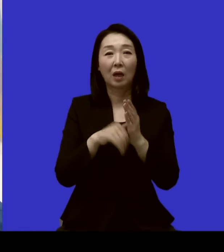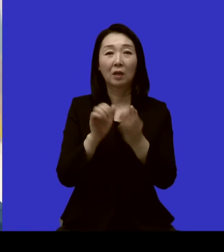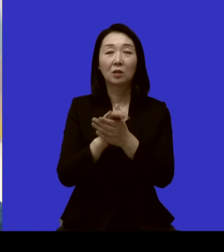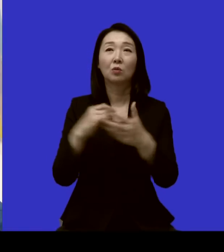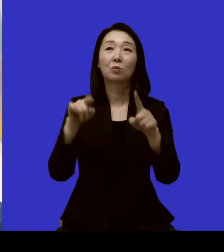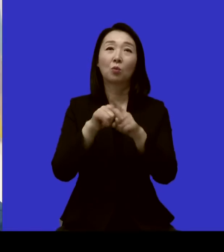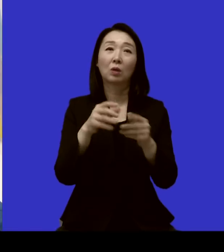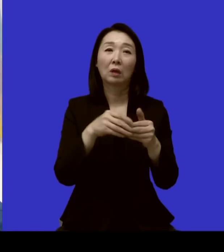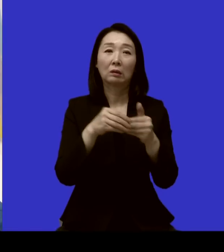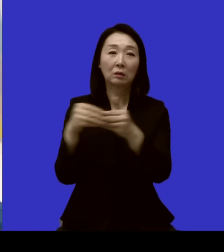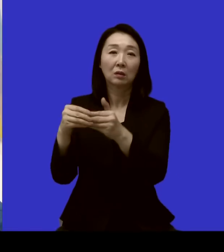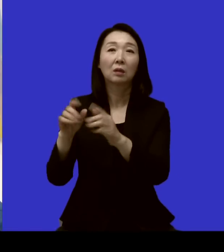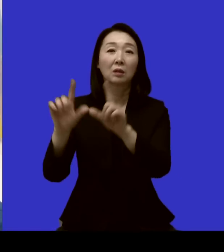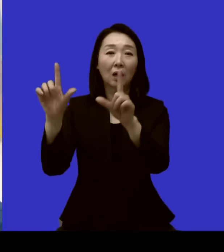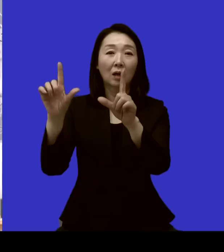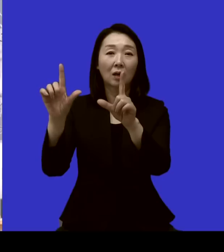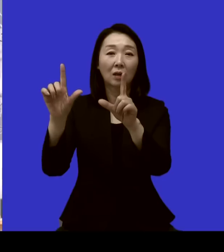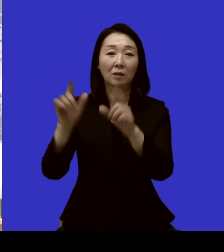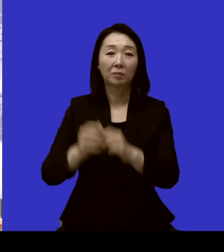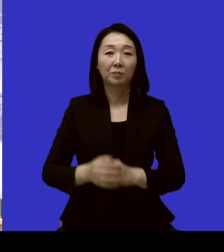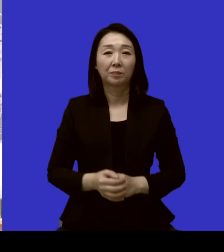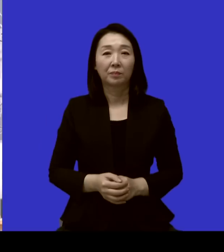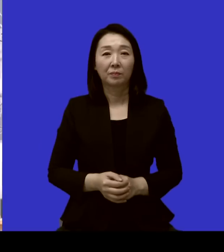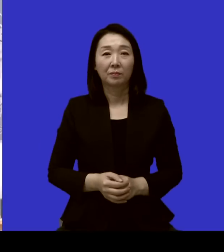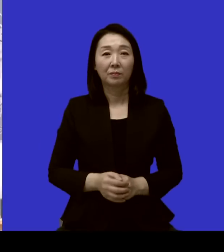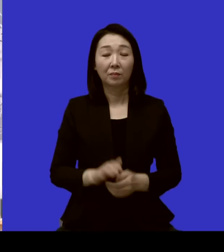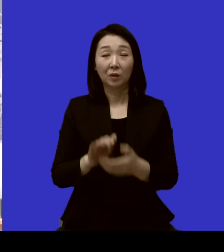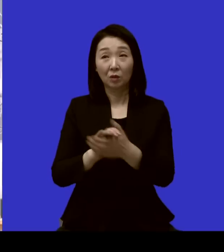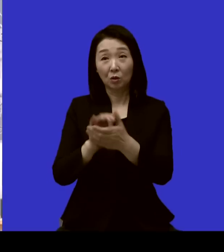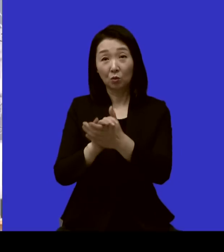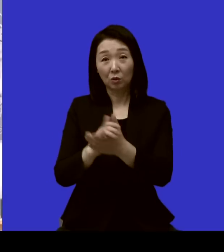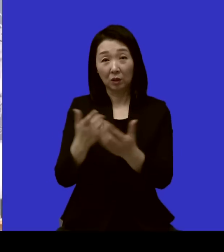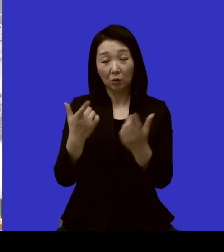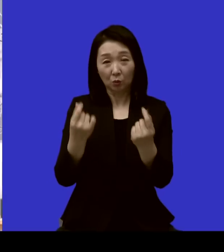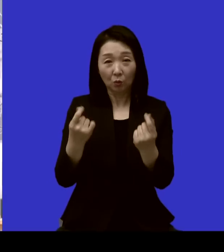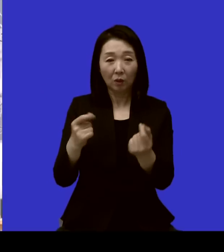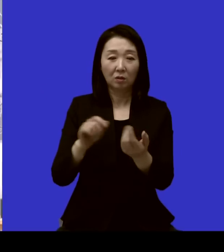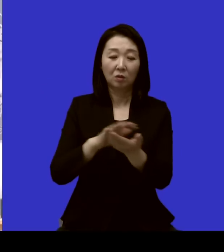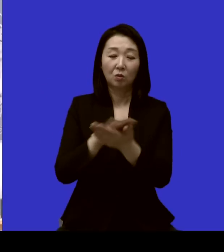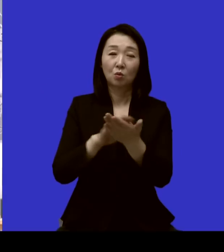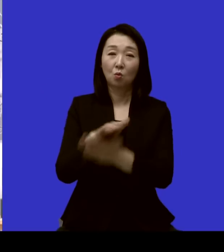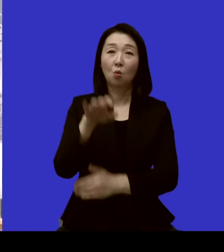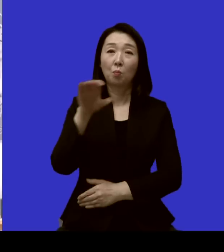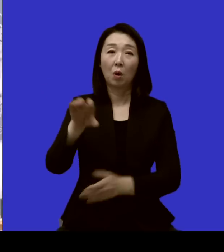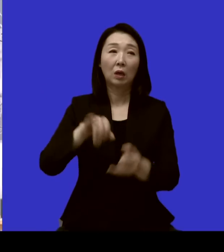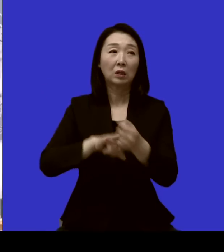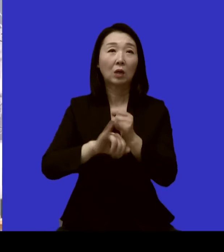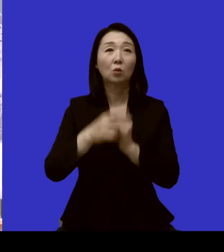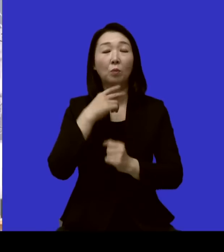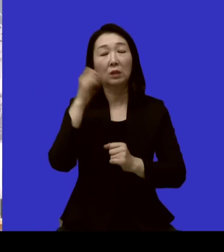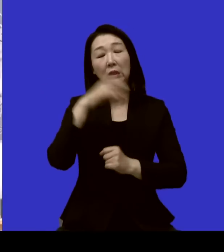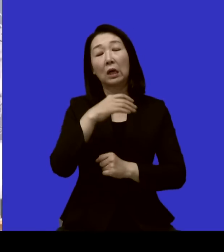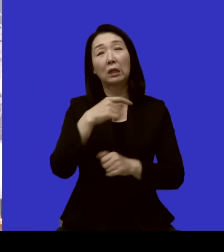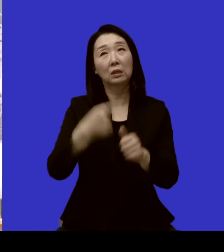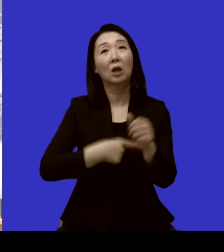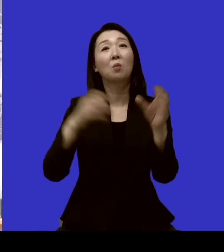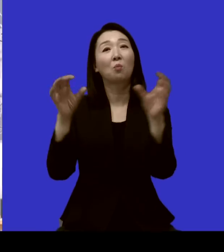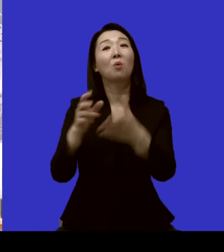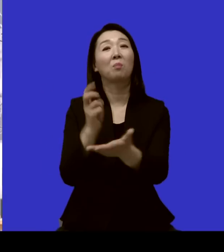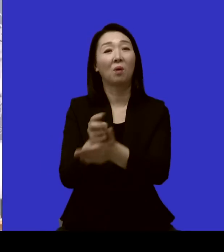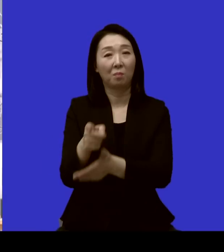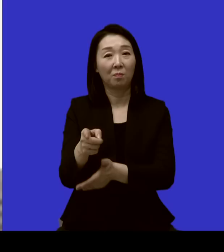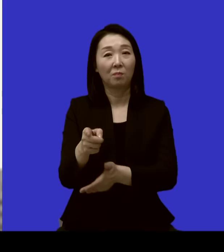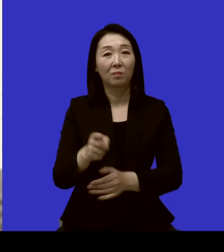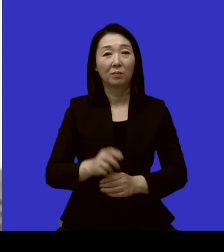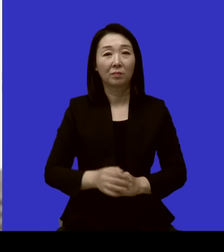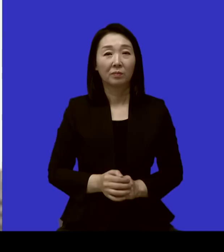다 잡혀갔던 날이었었어요. 네. 어느 때처럼 친구들이 그 공원에서 이제 약속하듯이 이제 약속도 안 하고 다 모였었습니다. 그게 예. 하나의 규칙이었는데